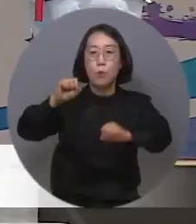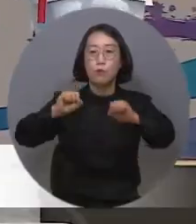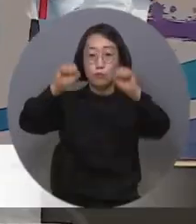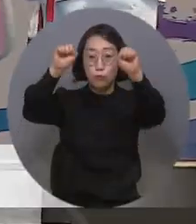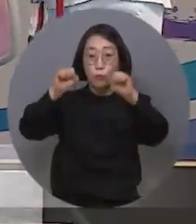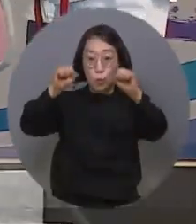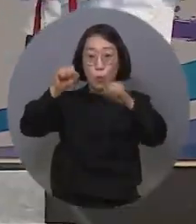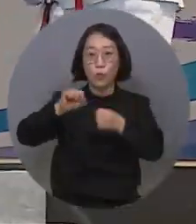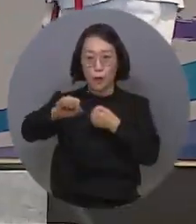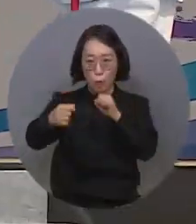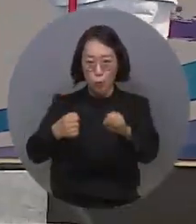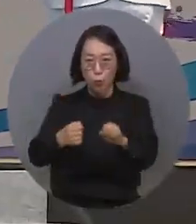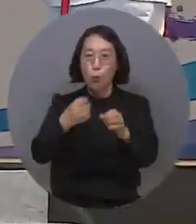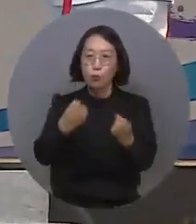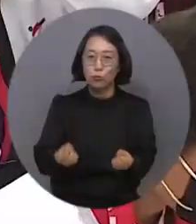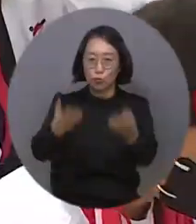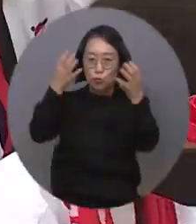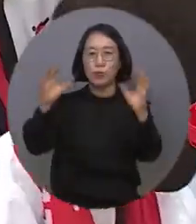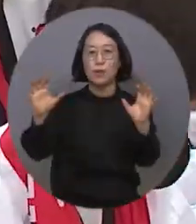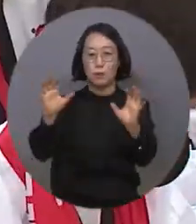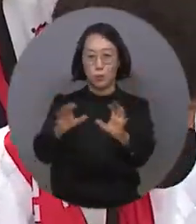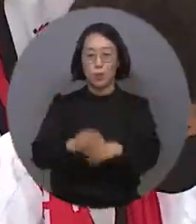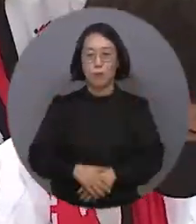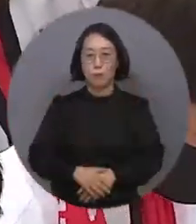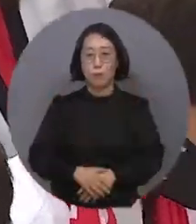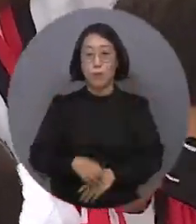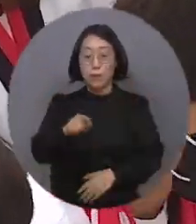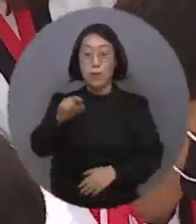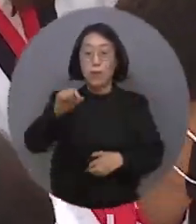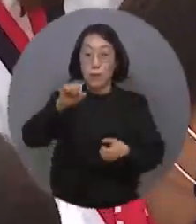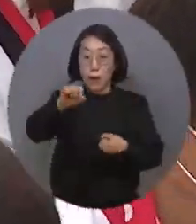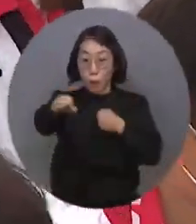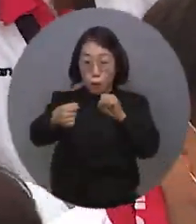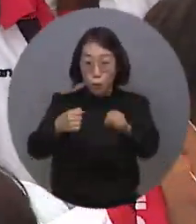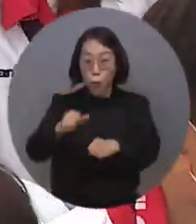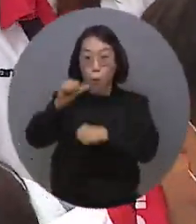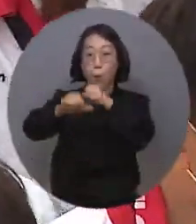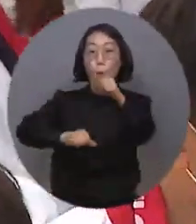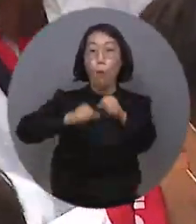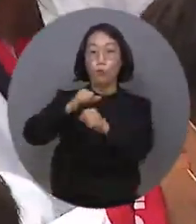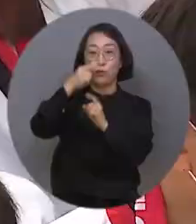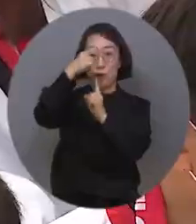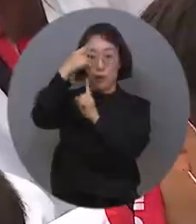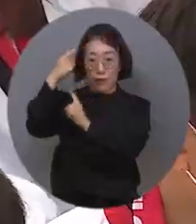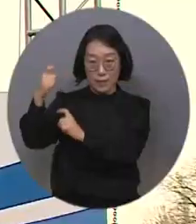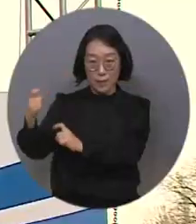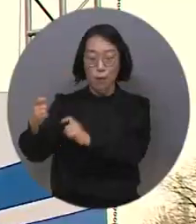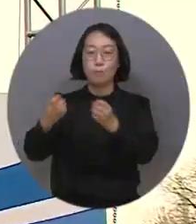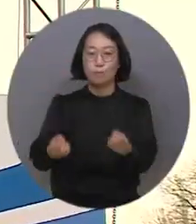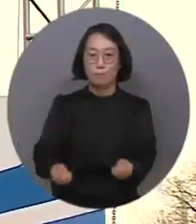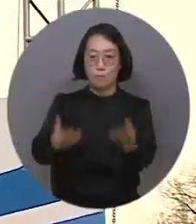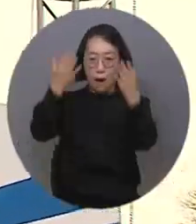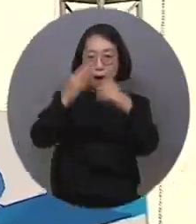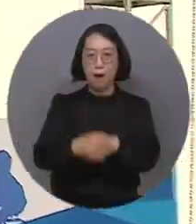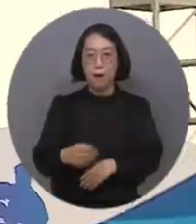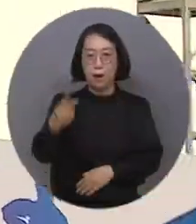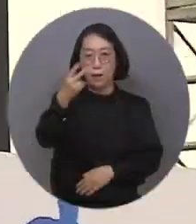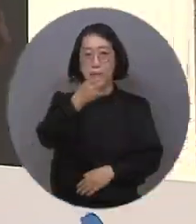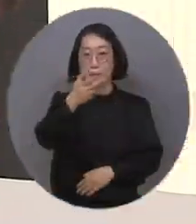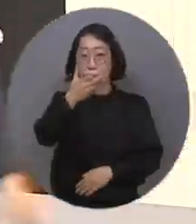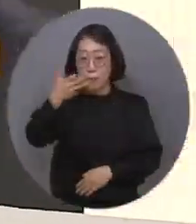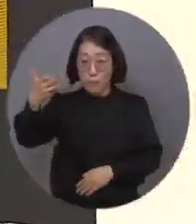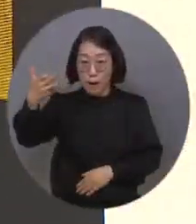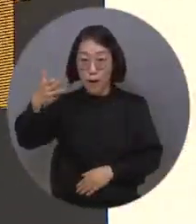공동 개최했습니다. 이번 행사는 태권도 국기지정 5주년을 기념해 열렸습니다. 지난 2018년